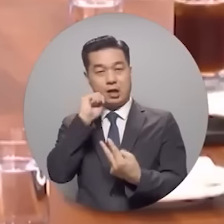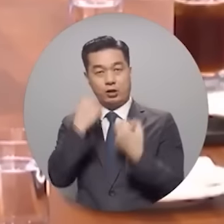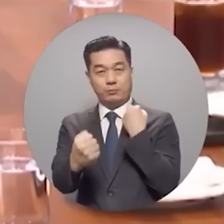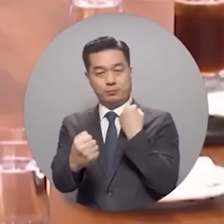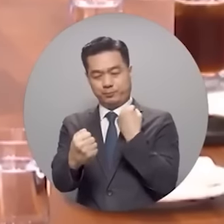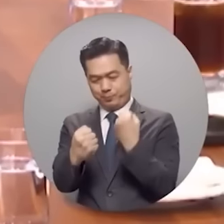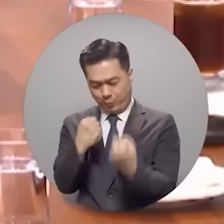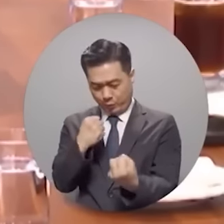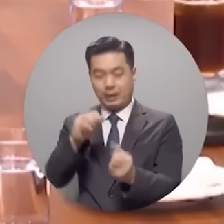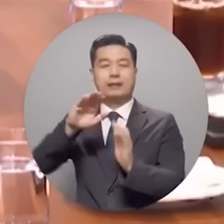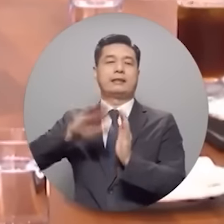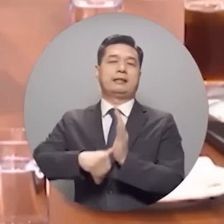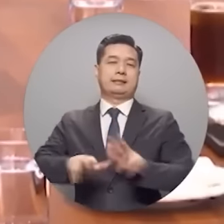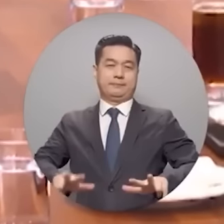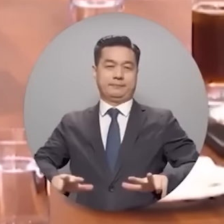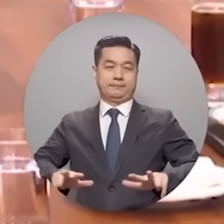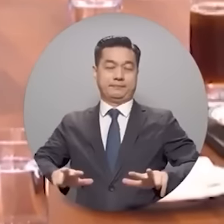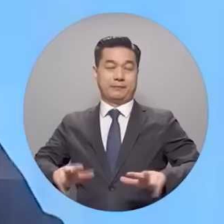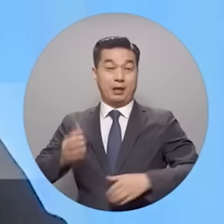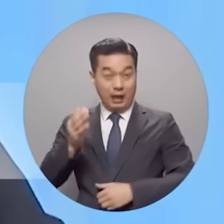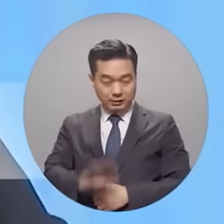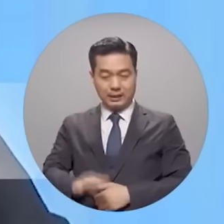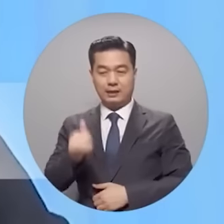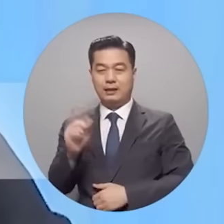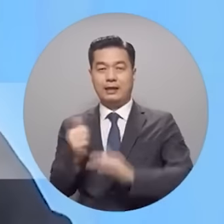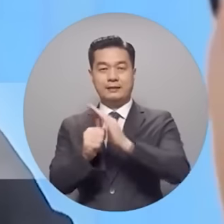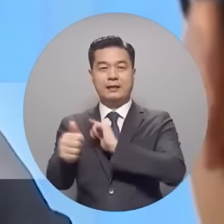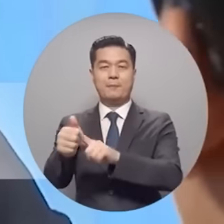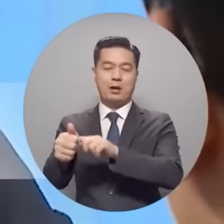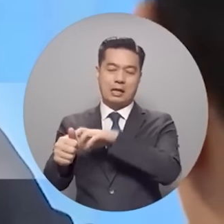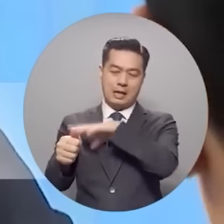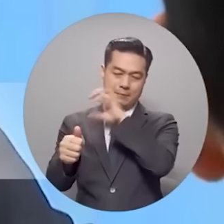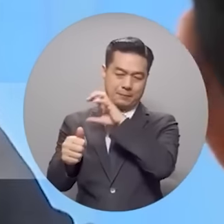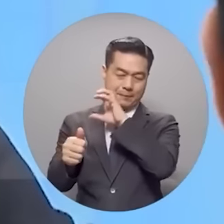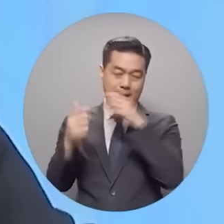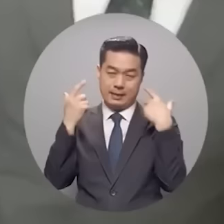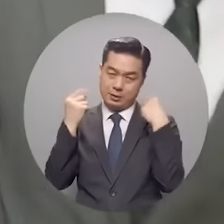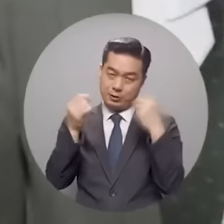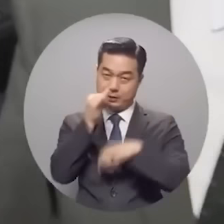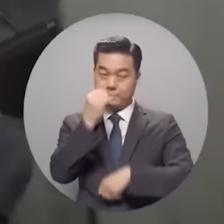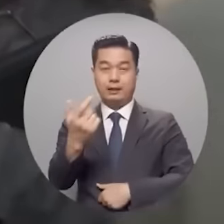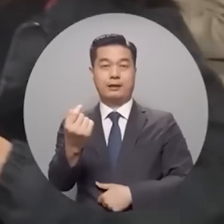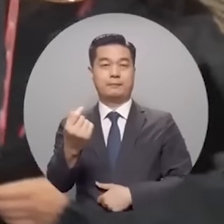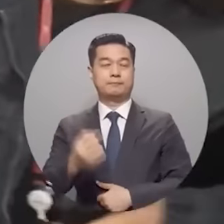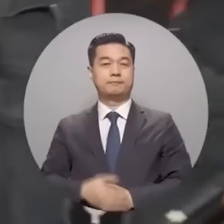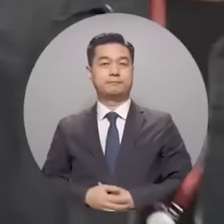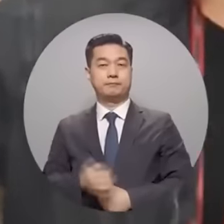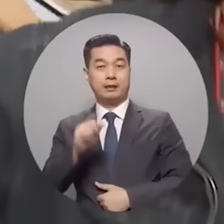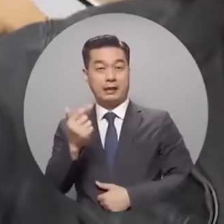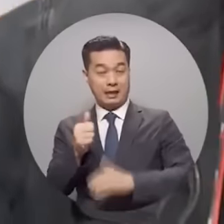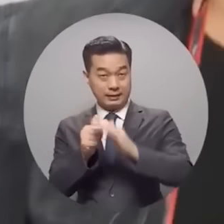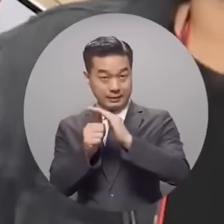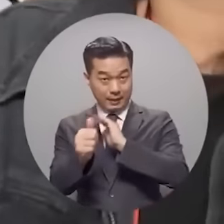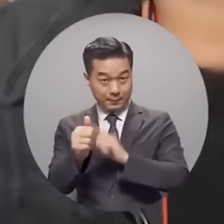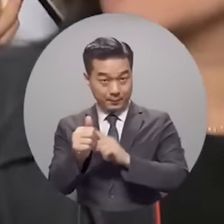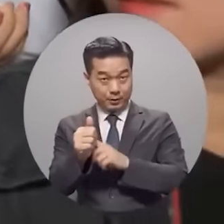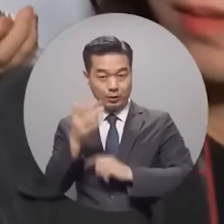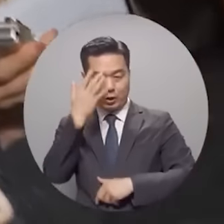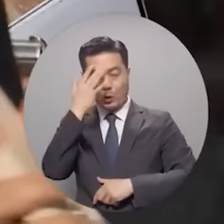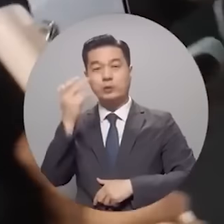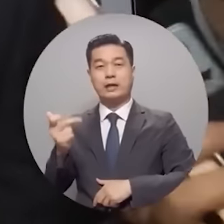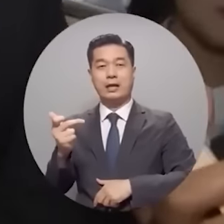시기라고 말했습니다 하지만 한 대표를 향한 불만은 여전한 분위기입니다 한대표 용산을